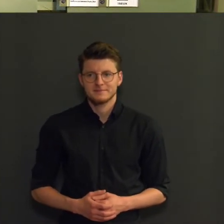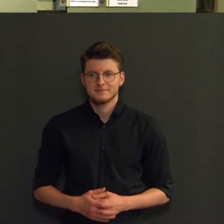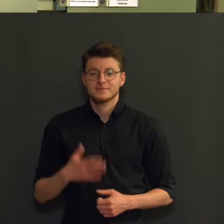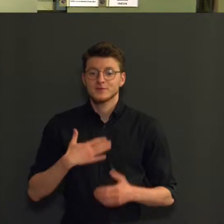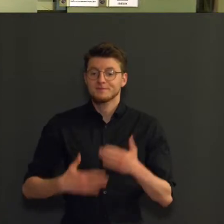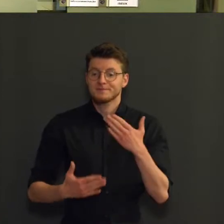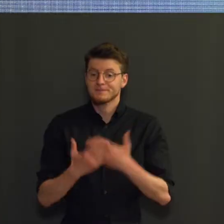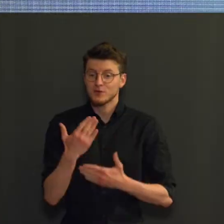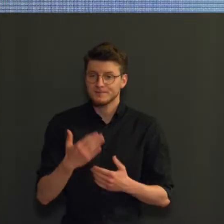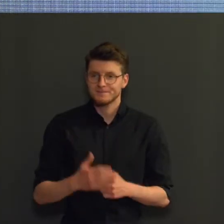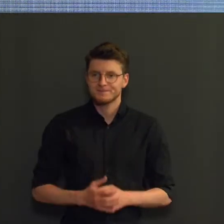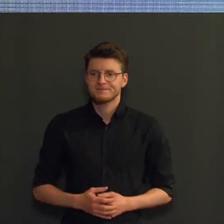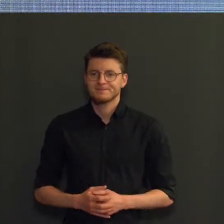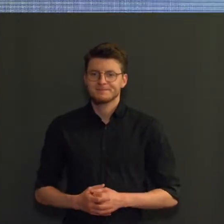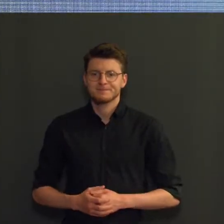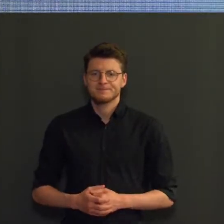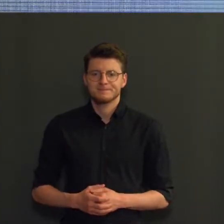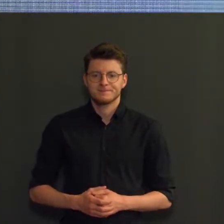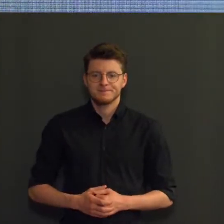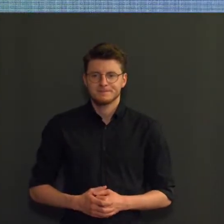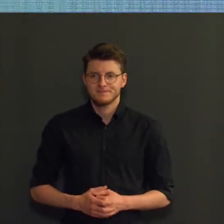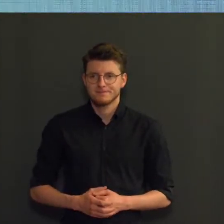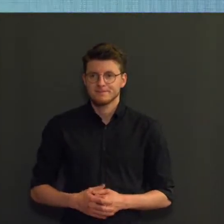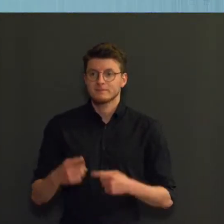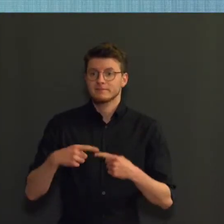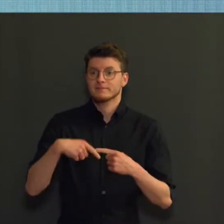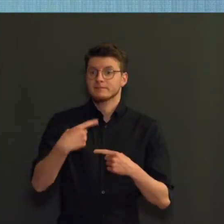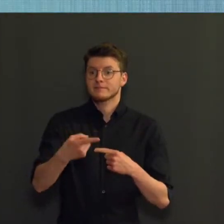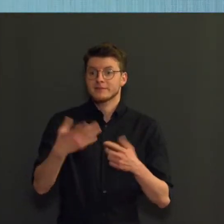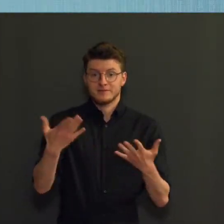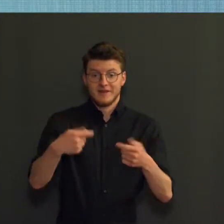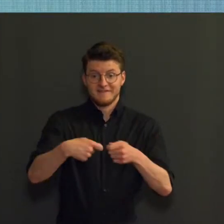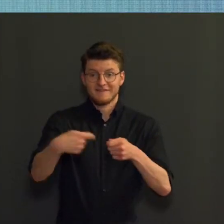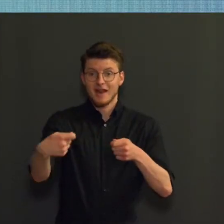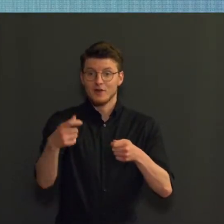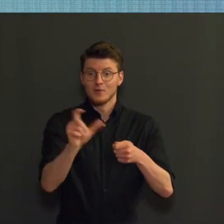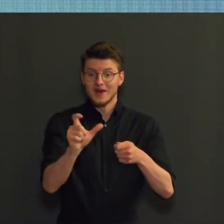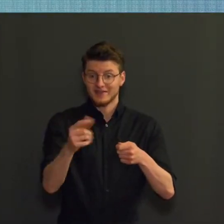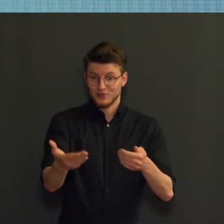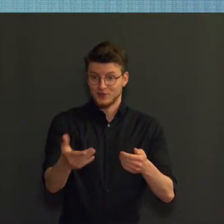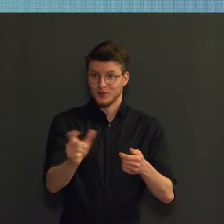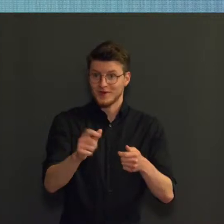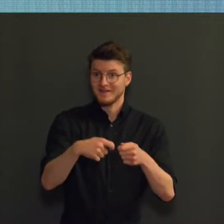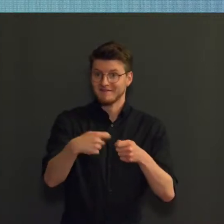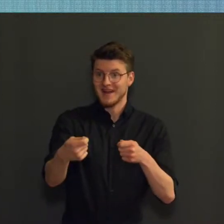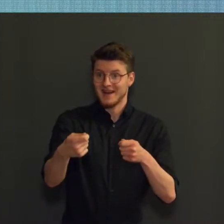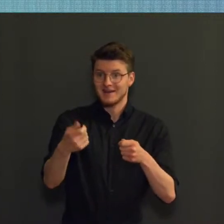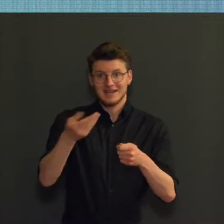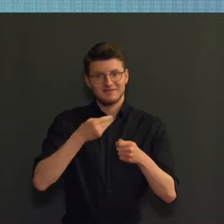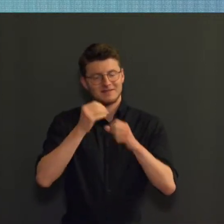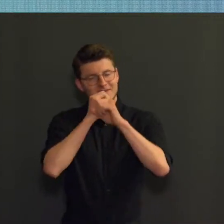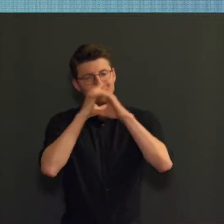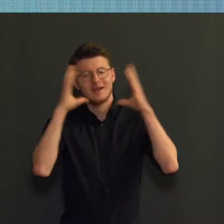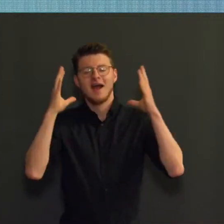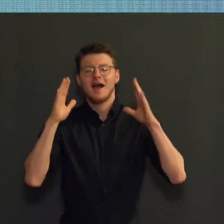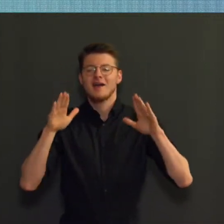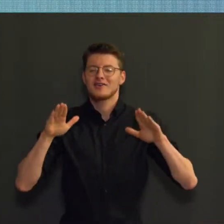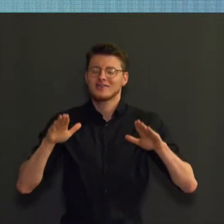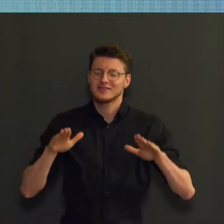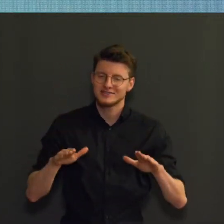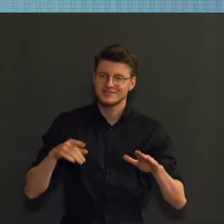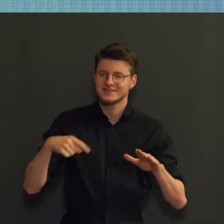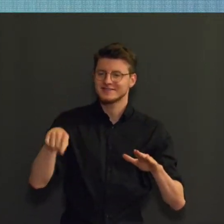Goedemorgen. Het verlengde weekend is voor velen een moment om tot rust te komen. Geniet hiervan op een verantwoorde